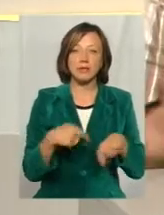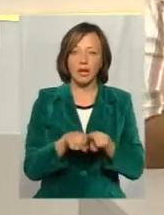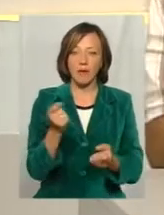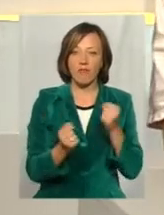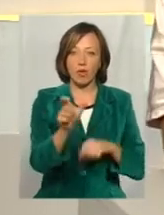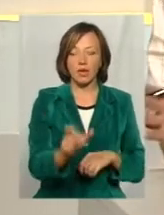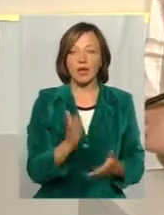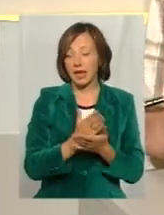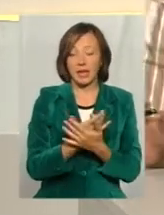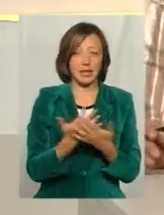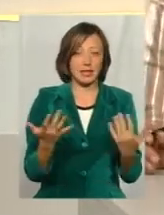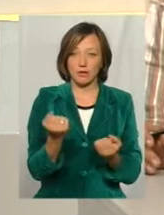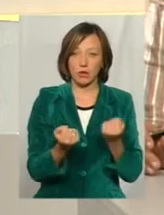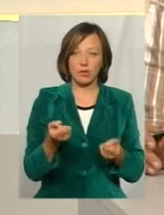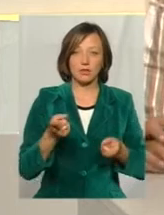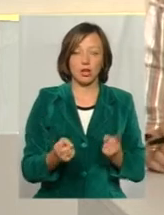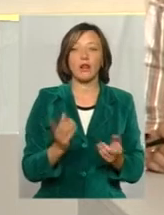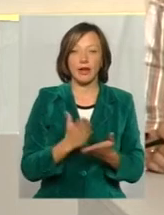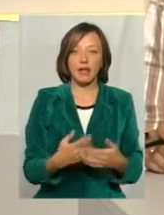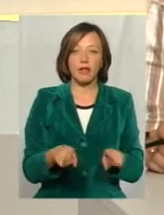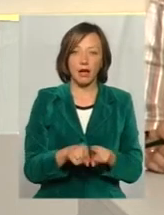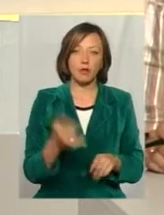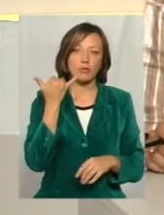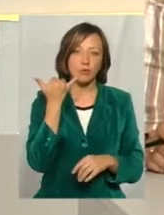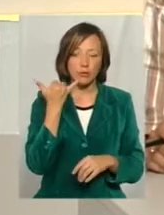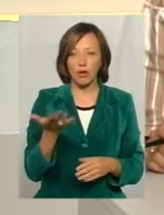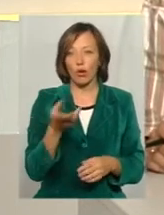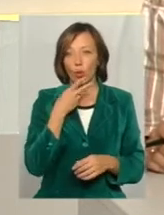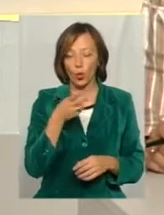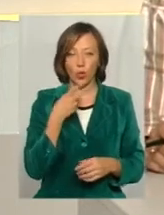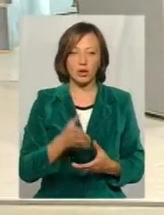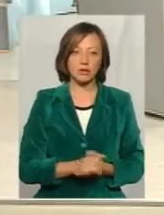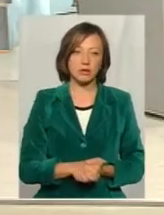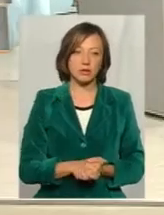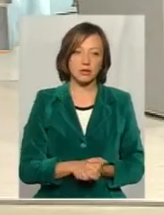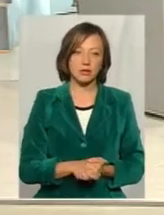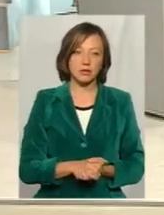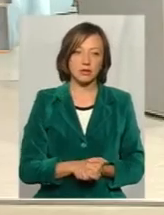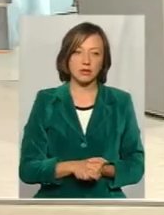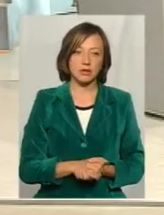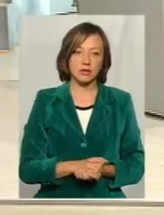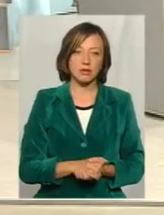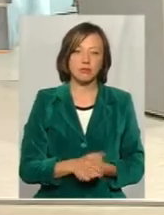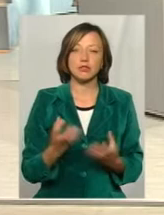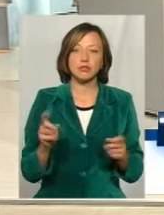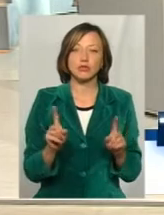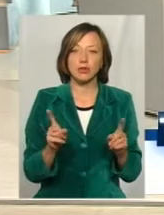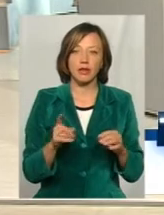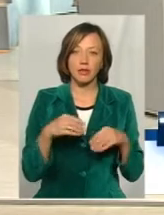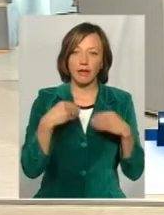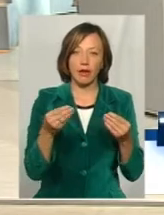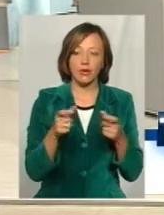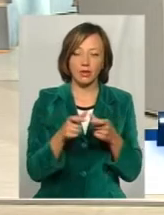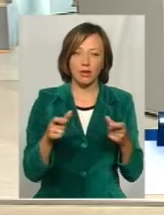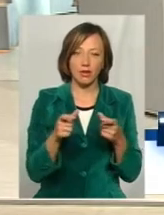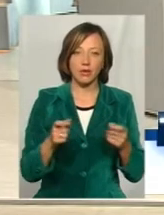Є, є різні водії, звичайно, але є дійсно такі, які розмовляють по телефону, курять. Що вони там ще роблять? Не дають